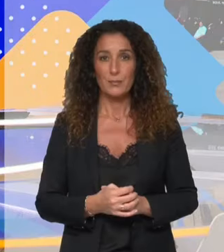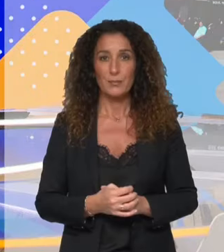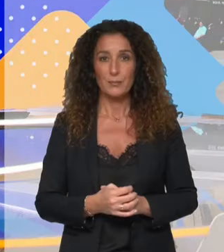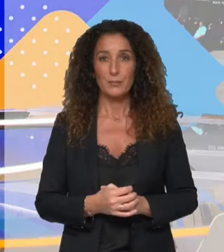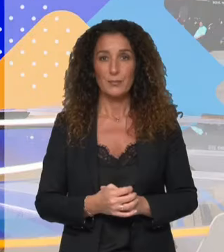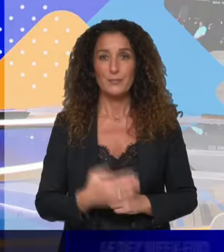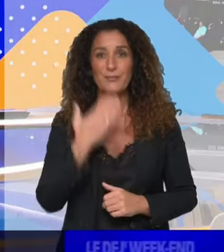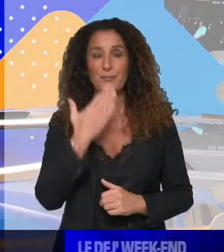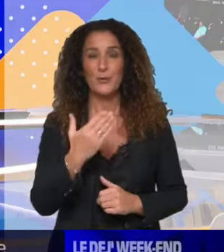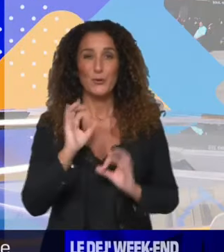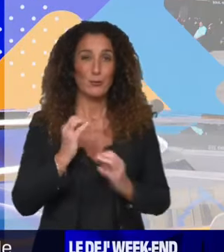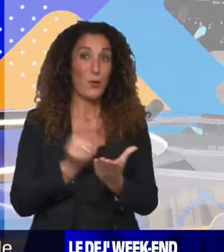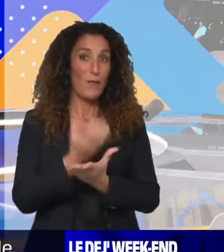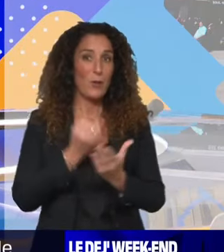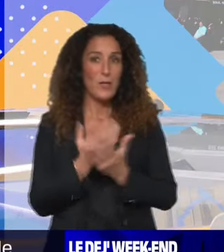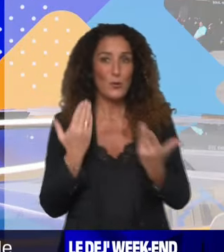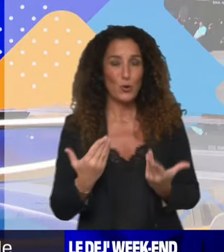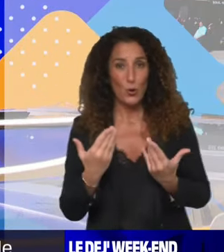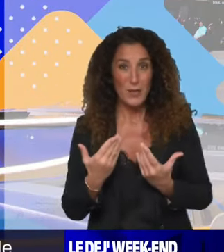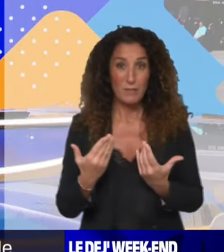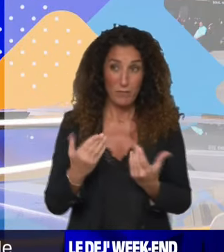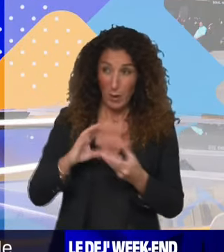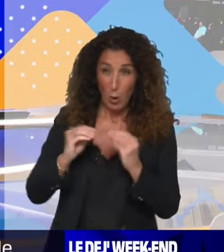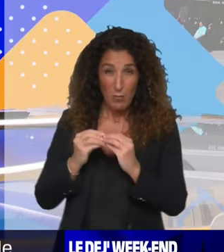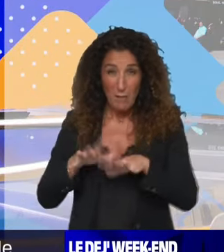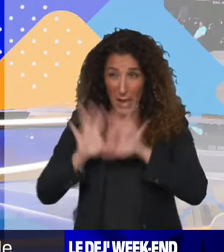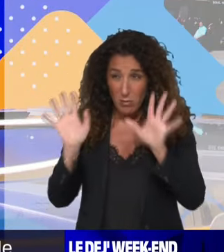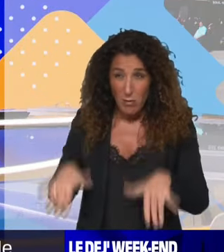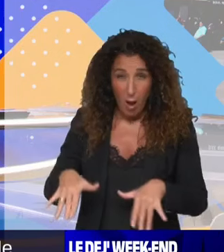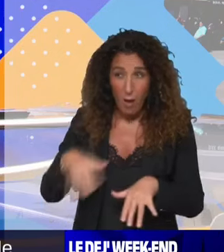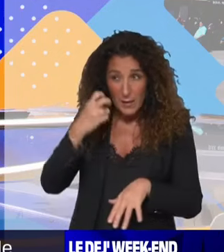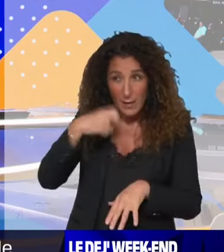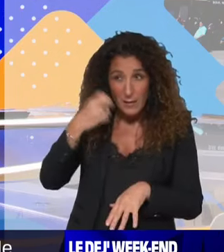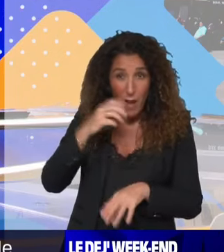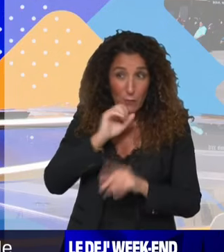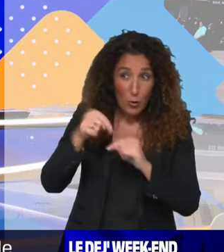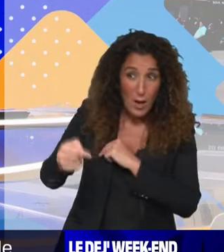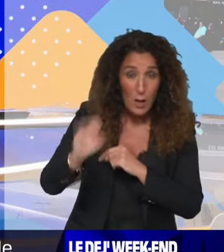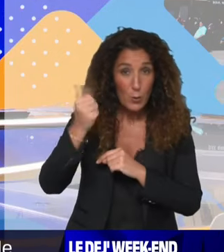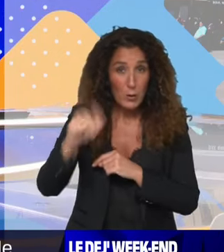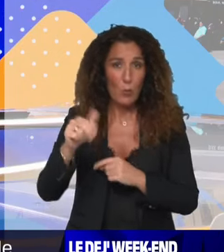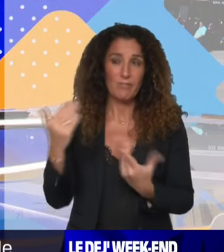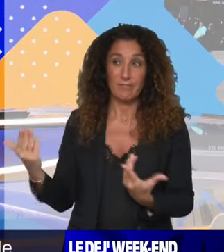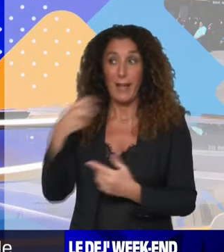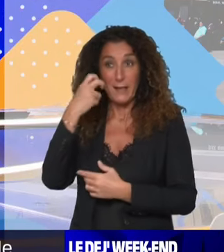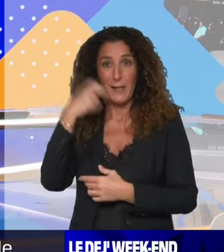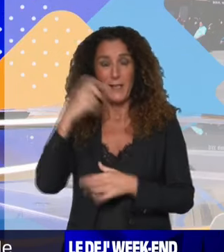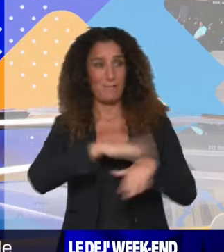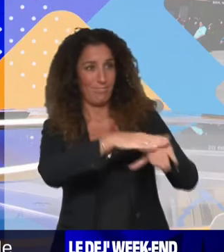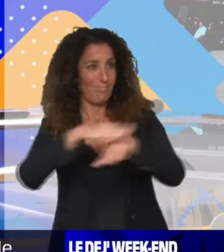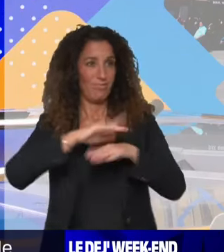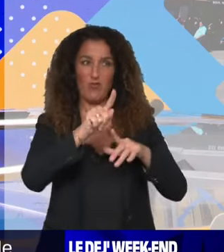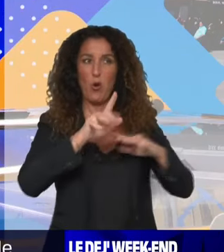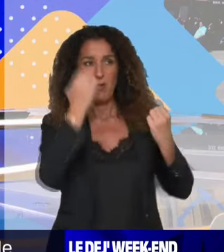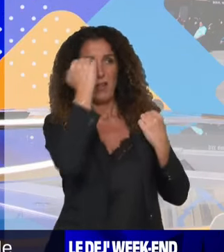Donc l'information de la mi-journée, va-t-il y avoir une galère monstre dans les transports pour Noël? L'ensemble des syndicats de la SNCF appellent à une grève illimitée à partir du 11